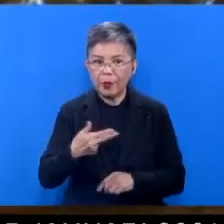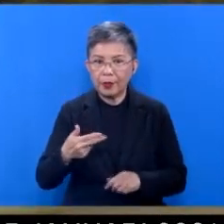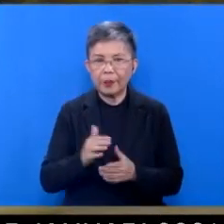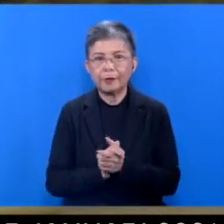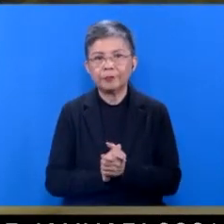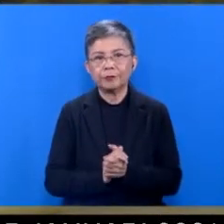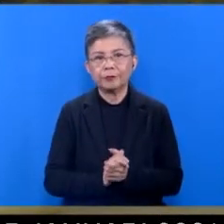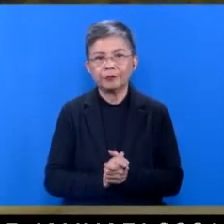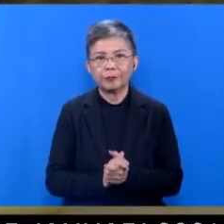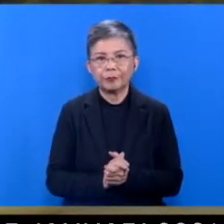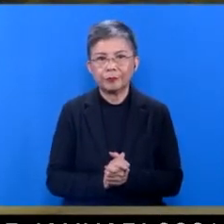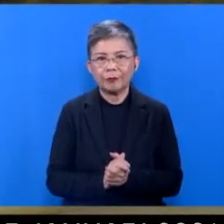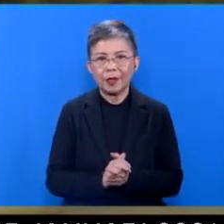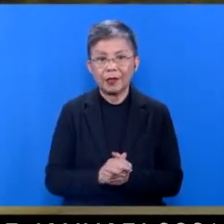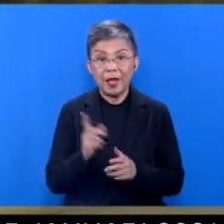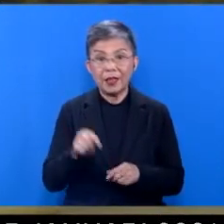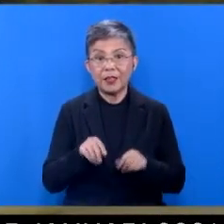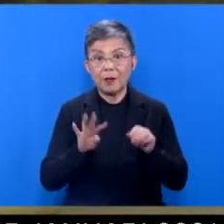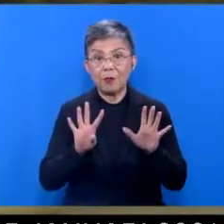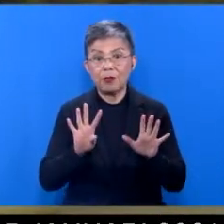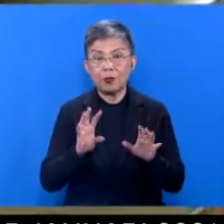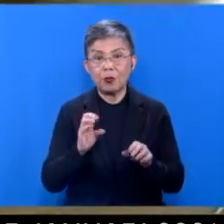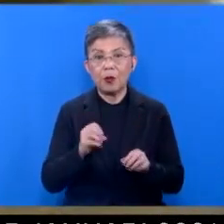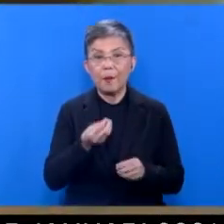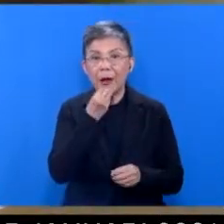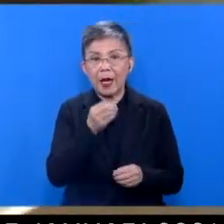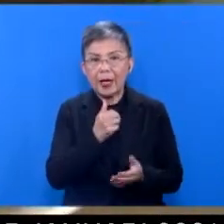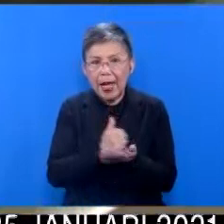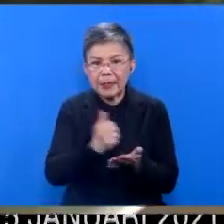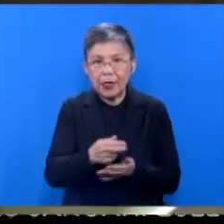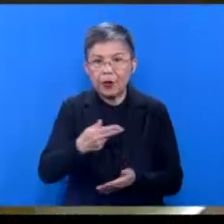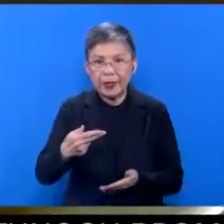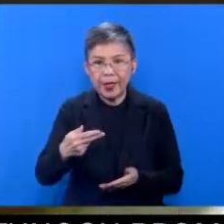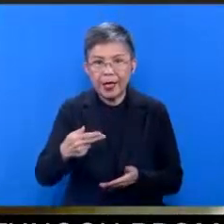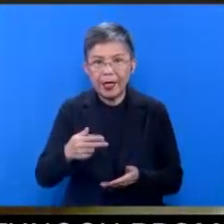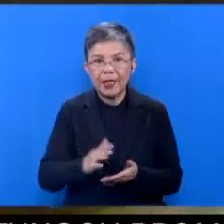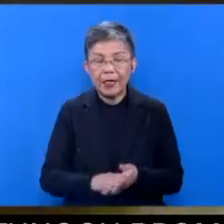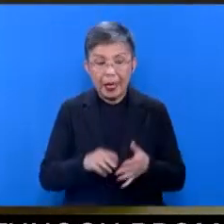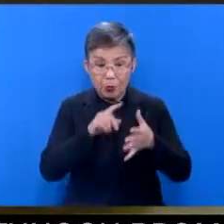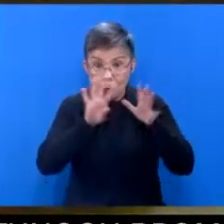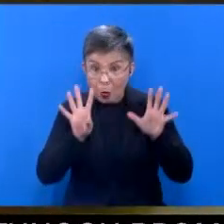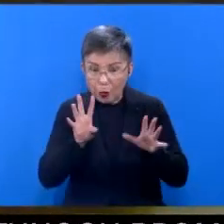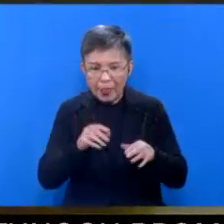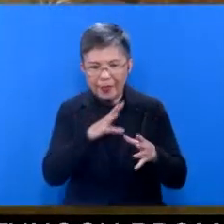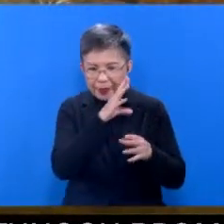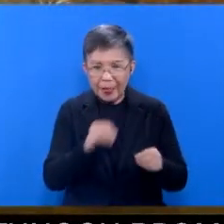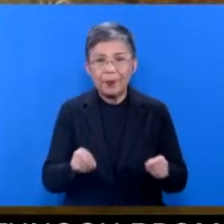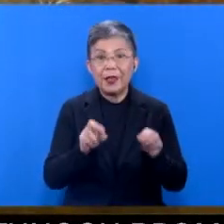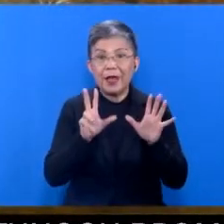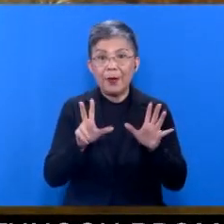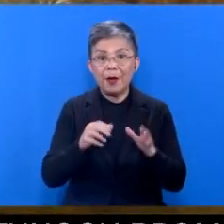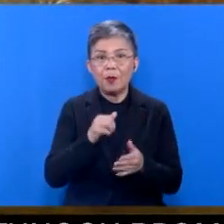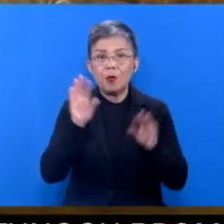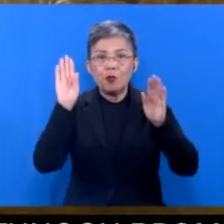salah satu dari 96 warisan budaya Indonesia dan merupakan satu dari 8 warisan